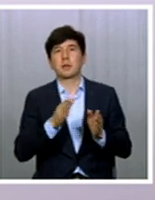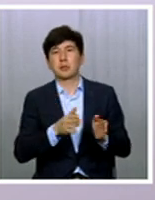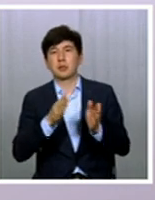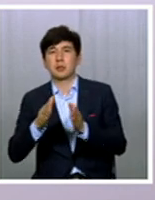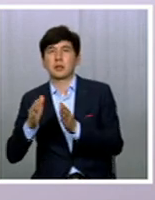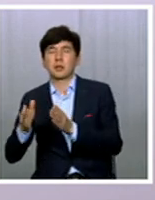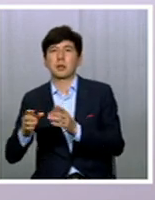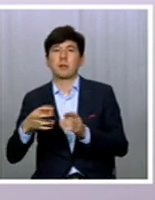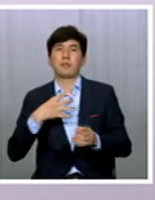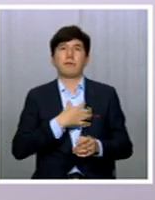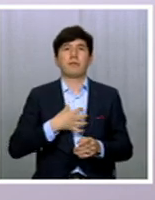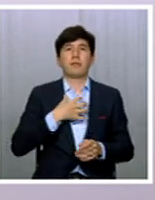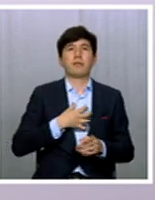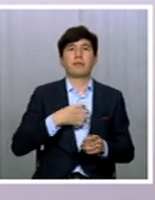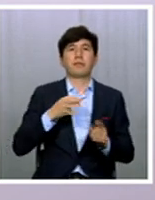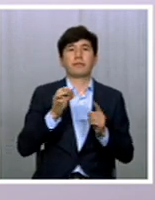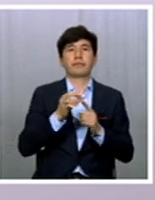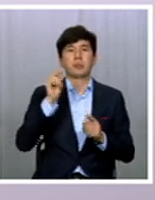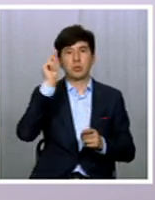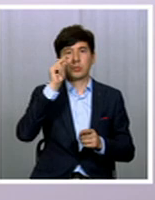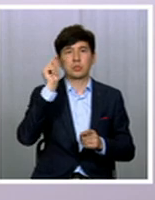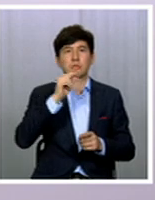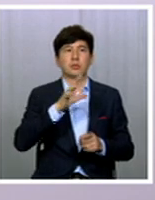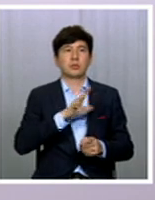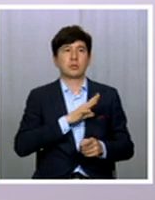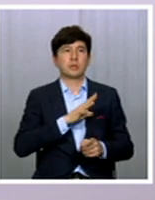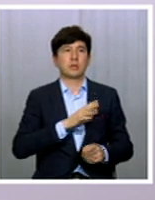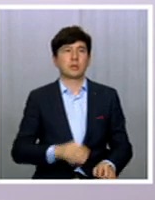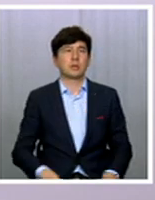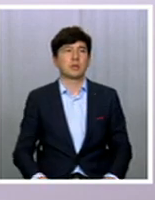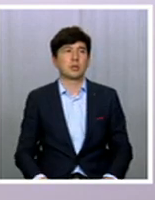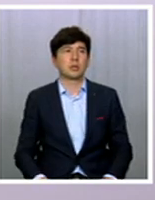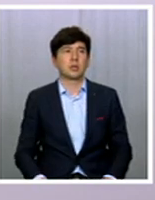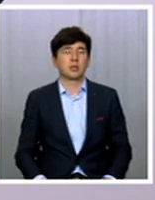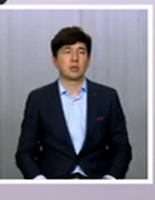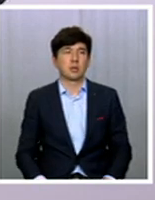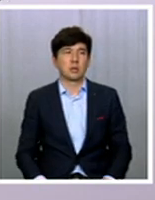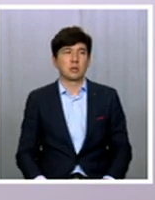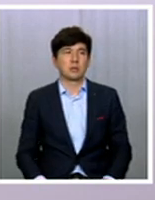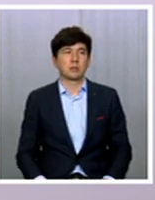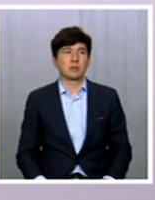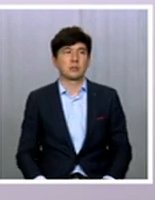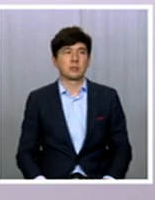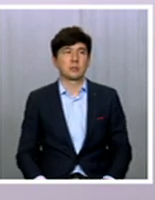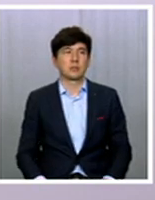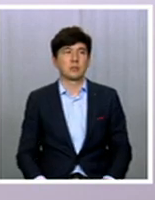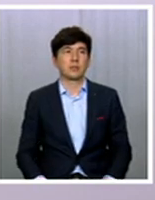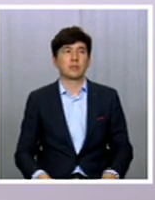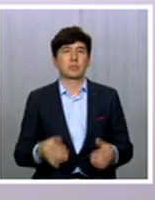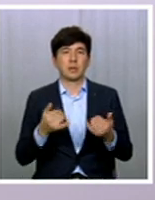маңыздылығына баға беруді үйрендіңіздер.